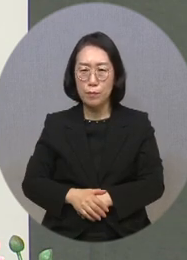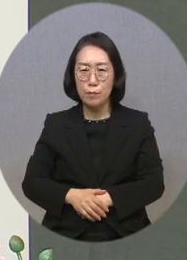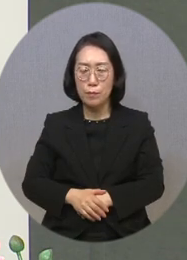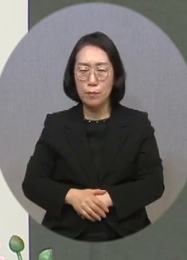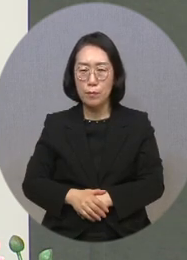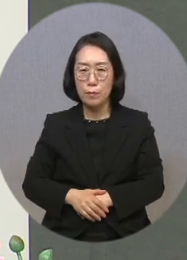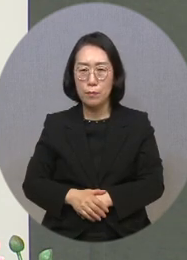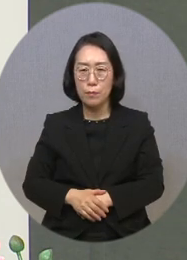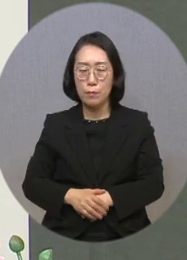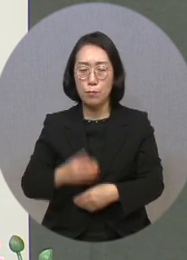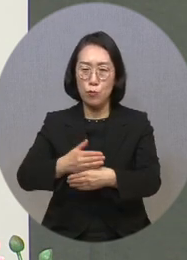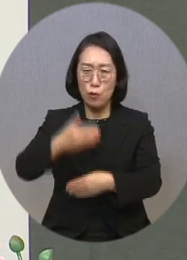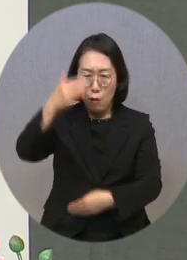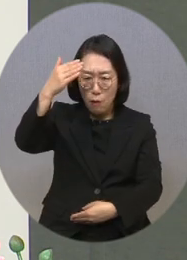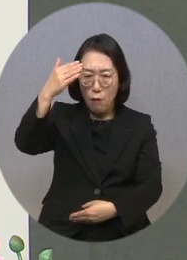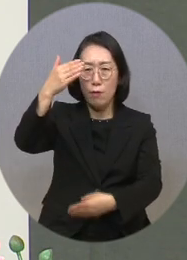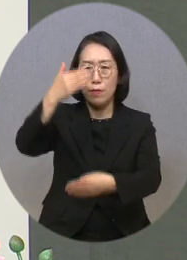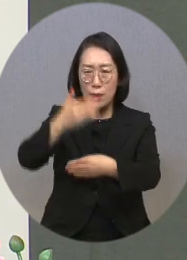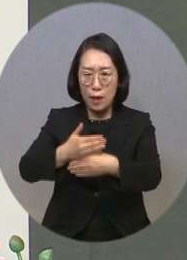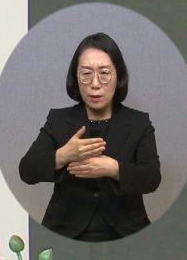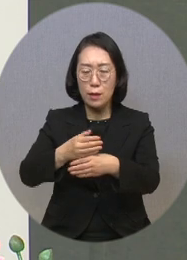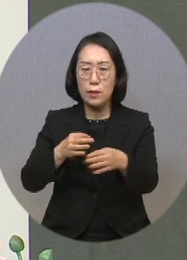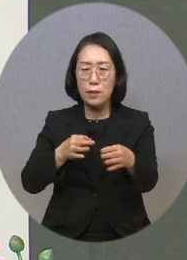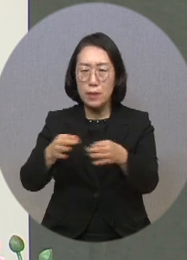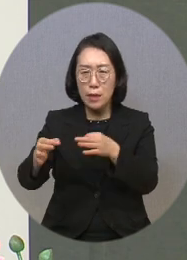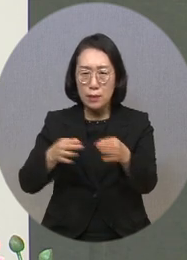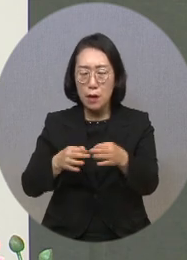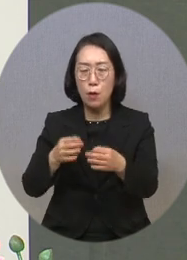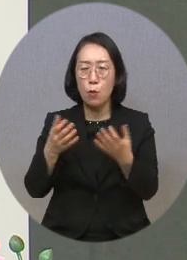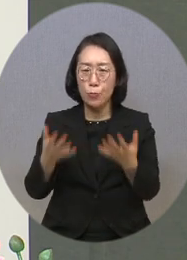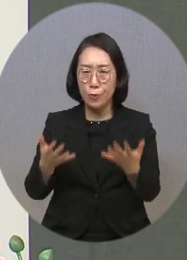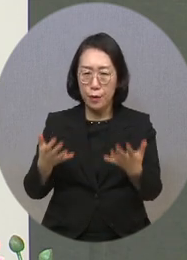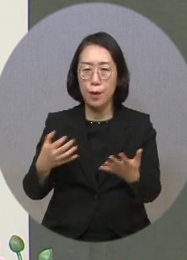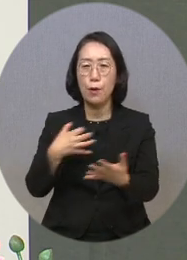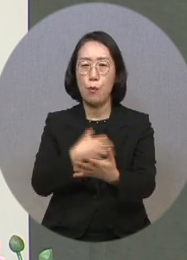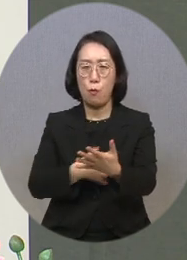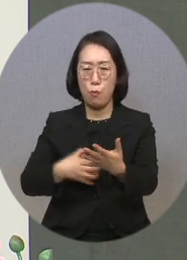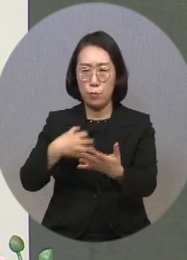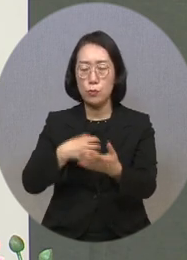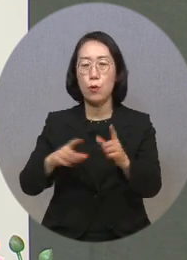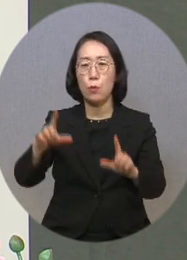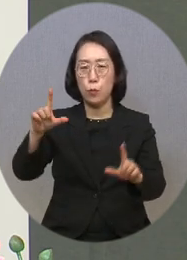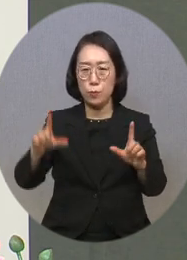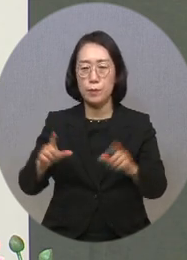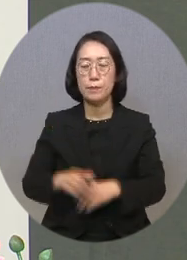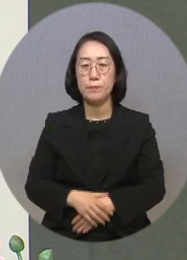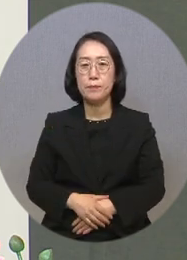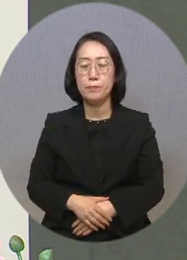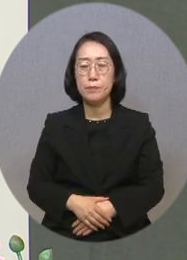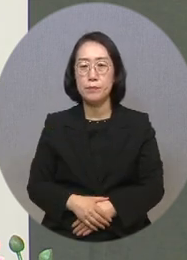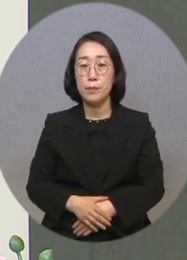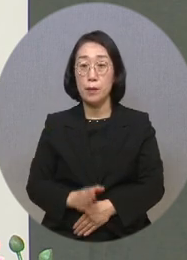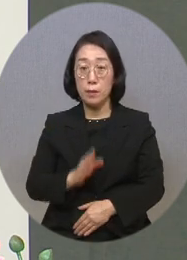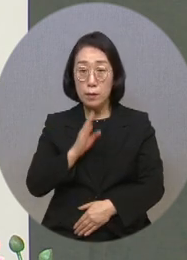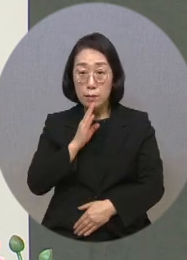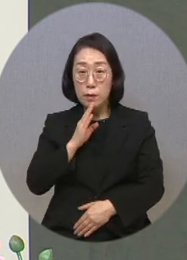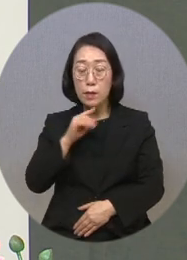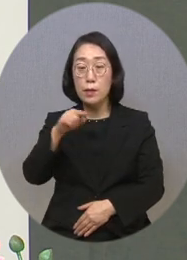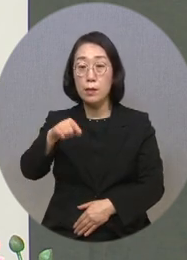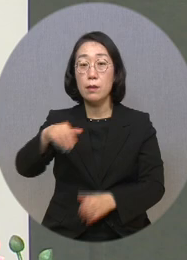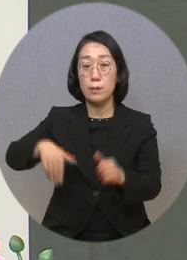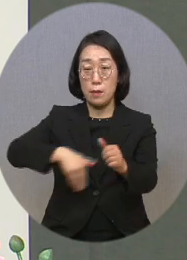것이냐, 장사를 해야 할 것이냐, 기로에 서 있는 상황입니다. 과연